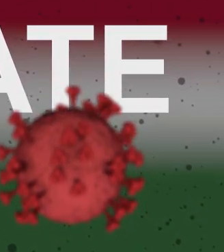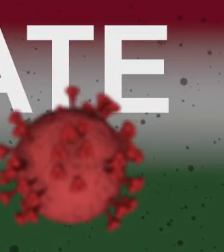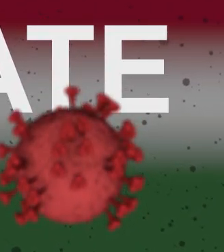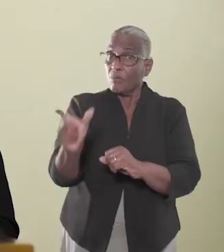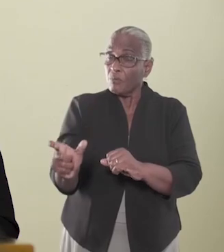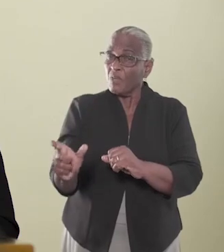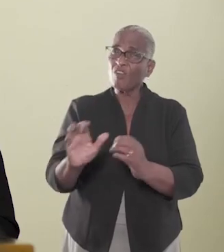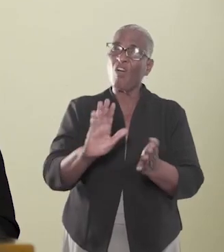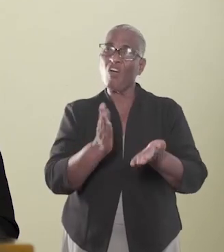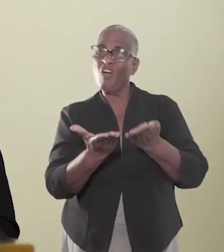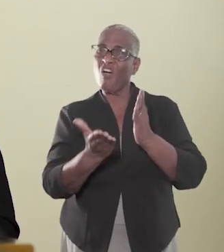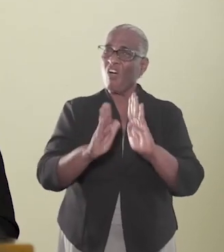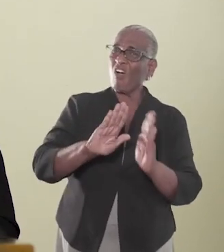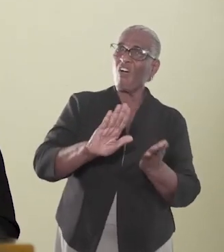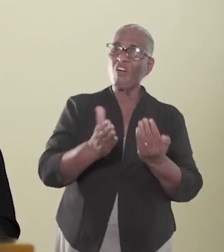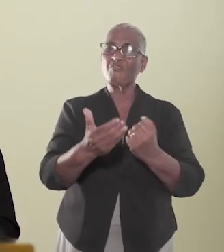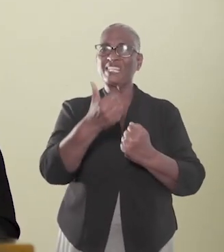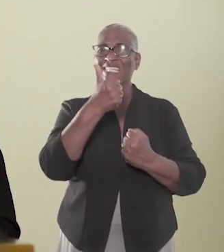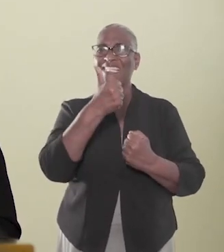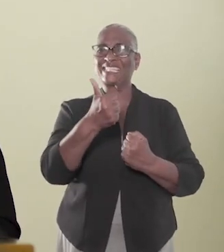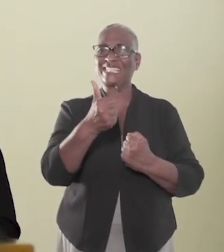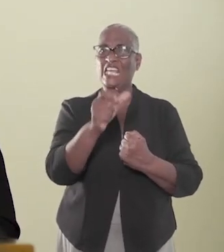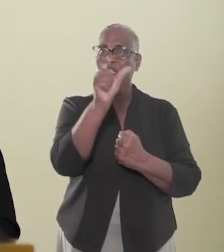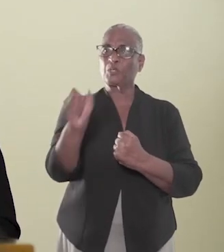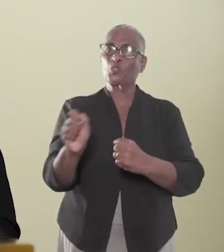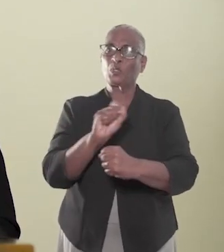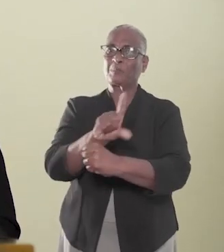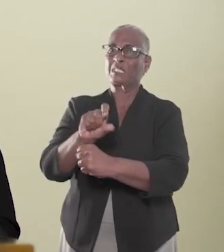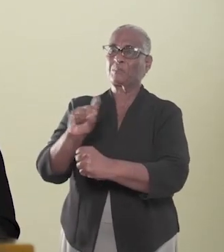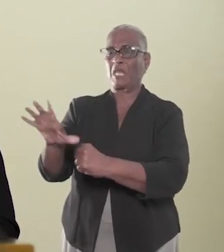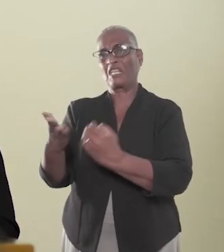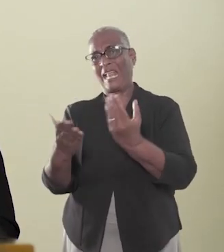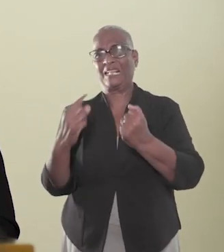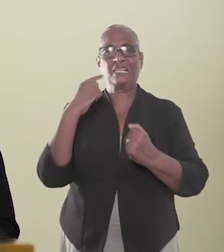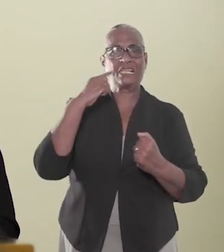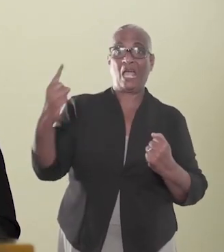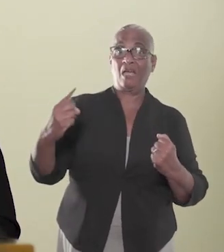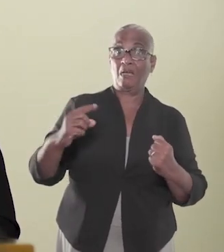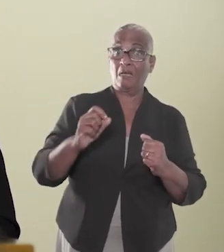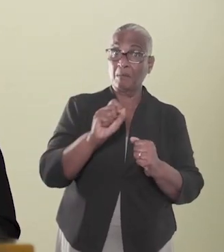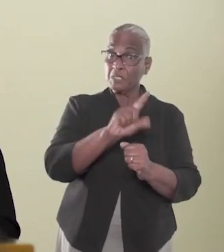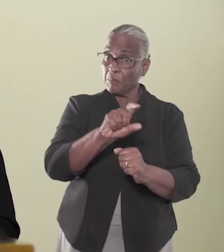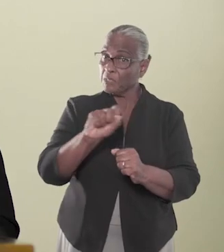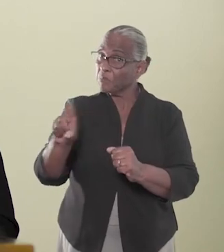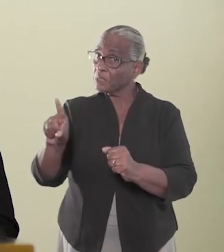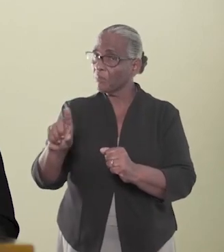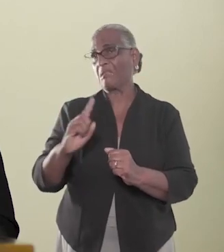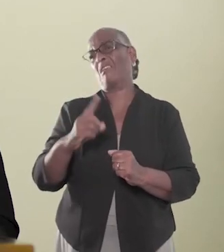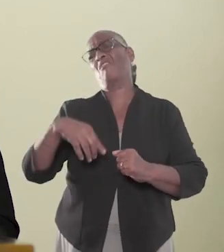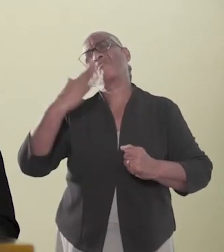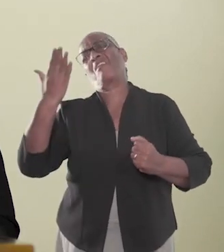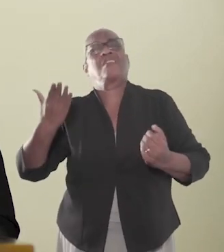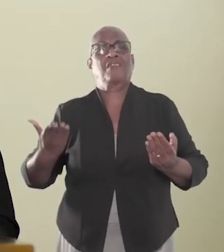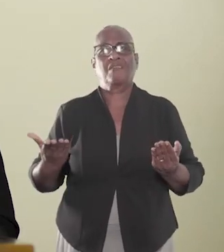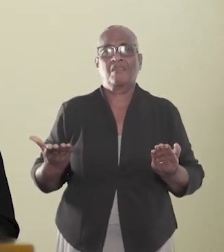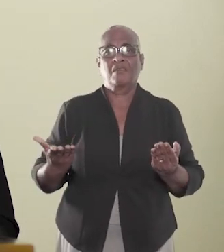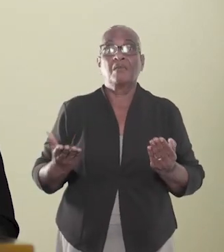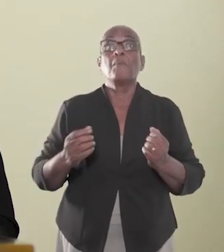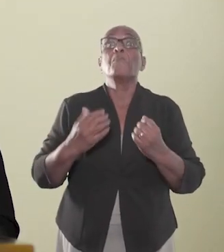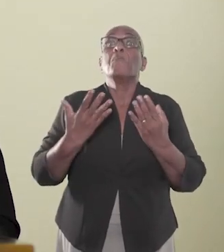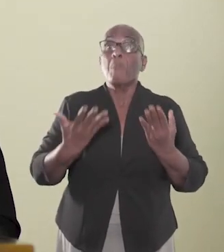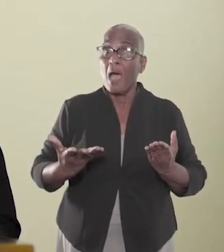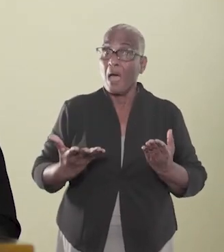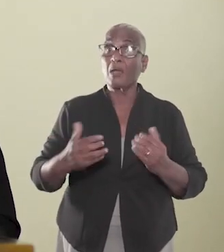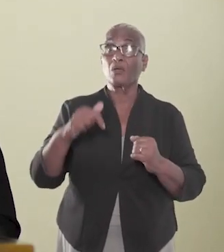De vorige week hebben wij een gemiddeld aantal van zes besmettingen per dag gehad. Elke besmetting is er één te veel.